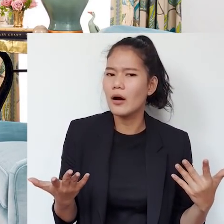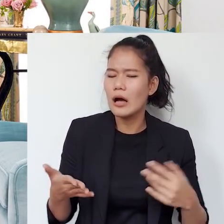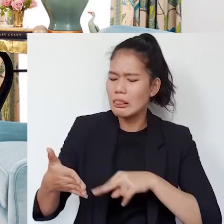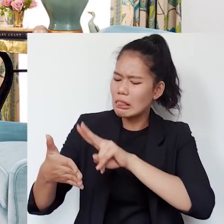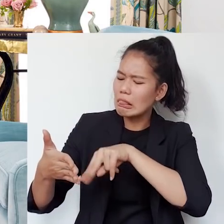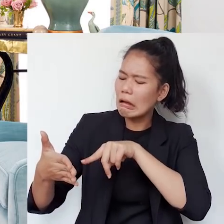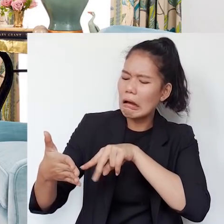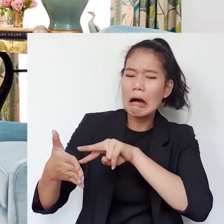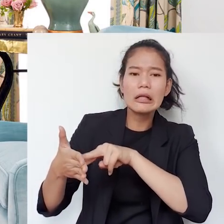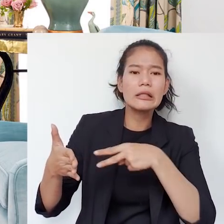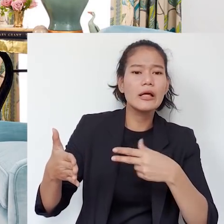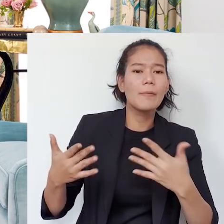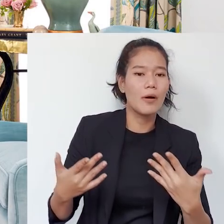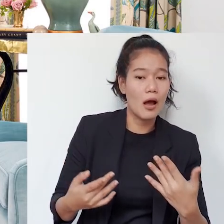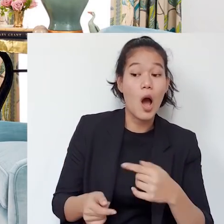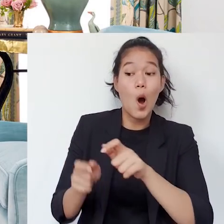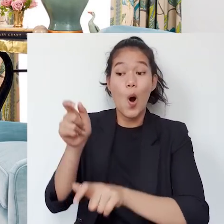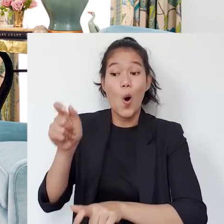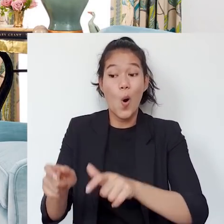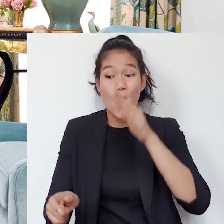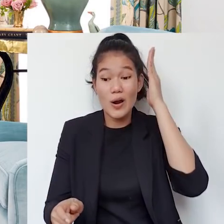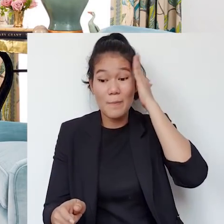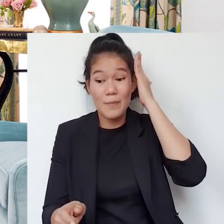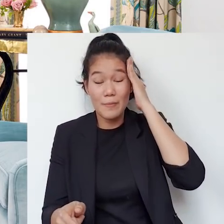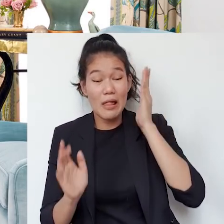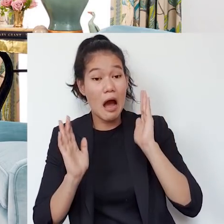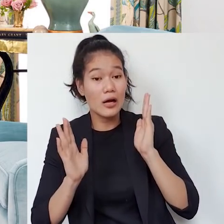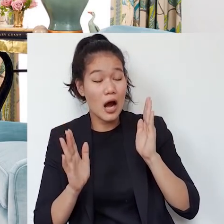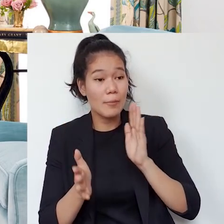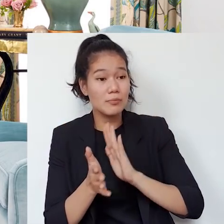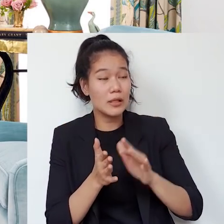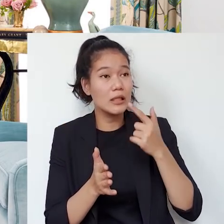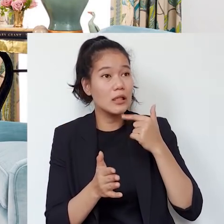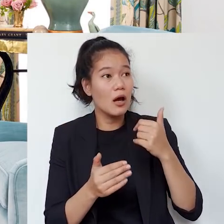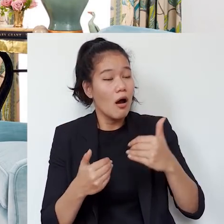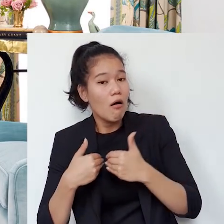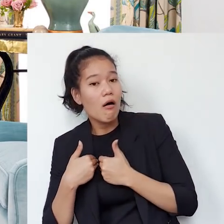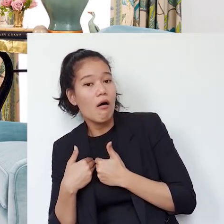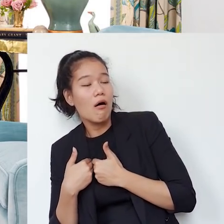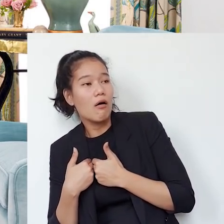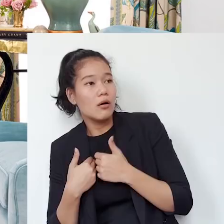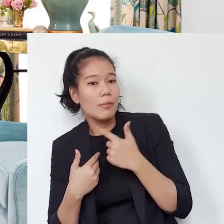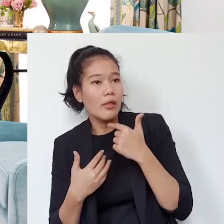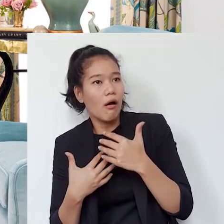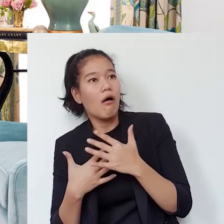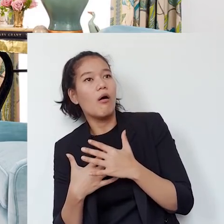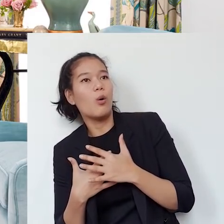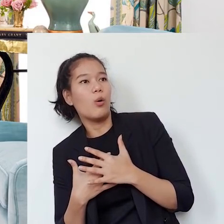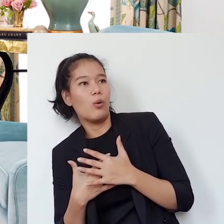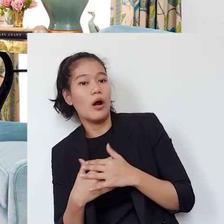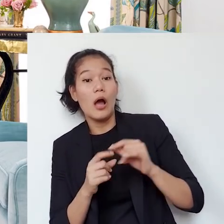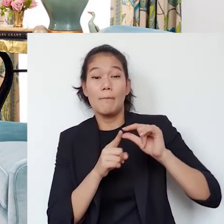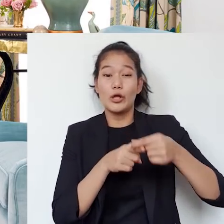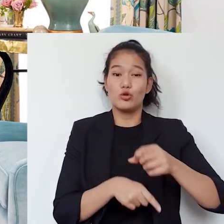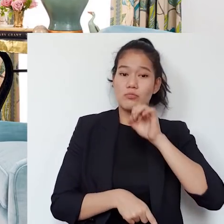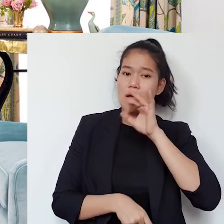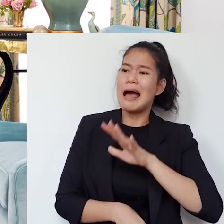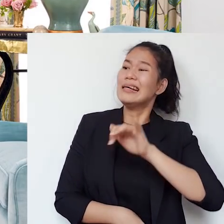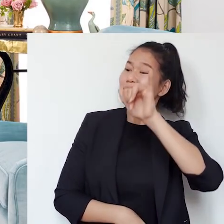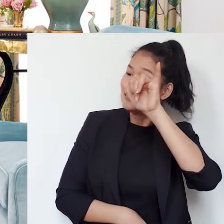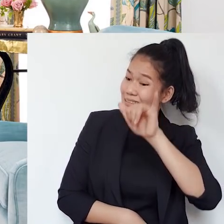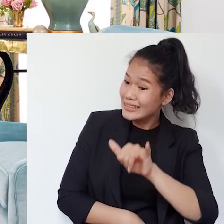Saudara? Para pemimpin umat dan tua-tua itu tertampar. Ketika Petrus mengatakan,